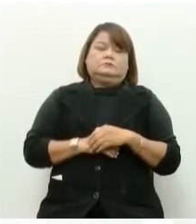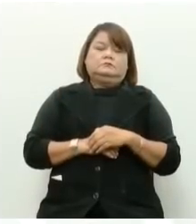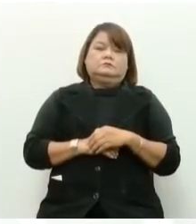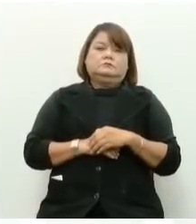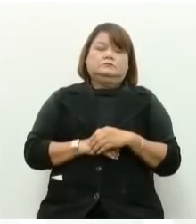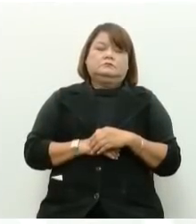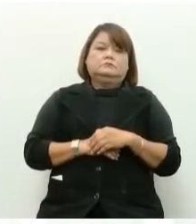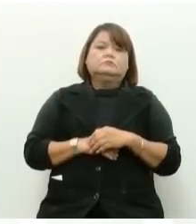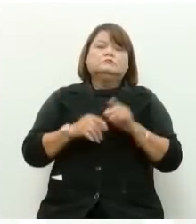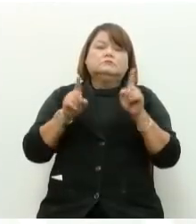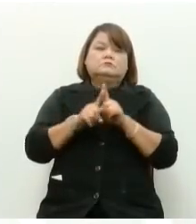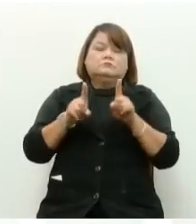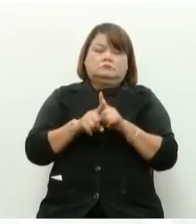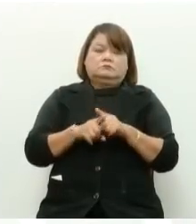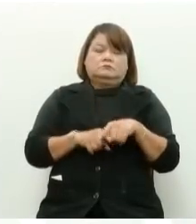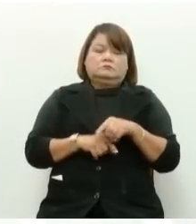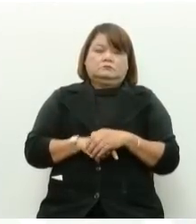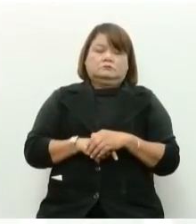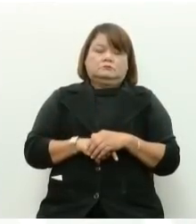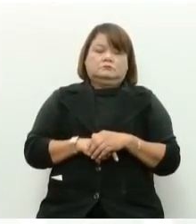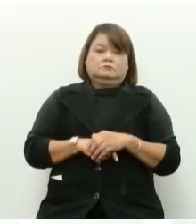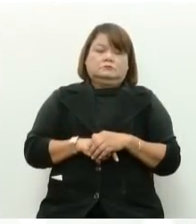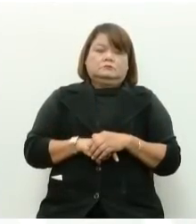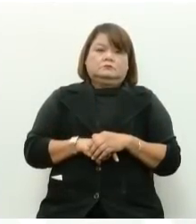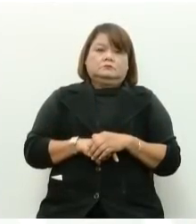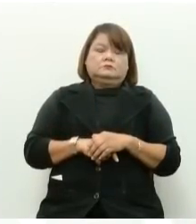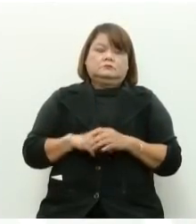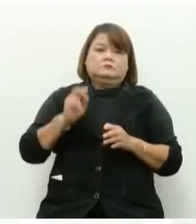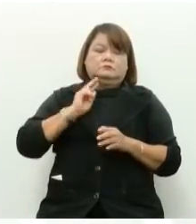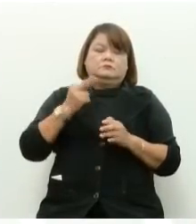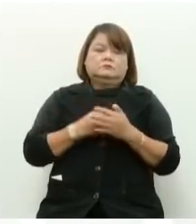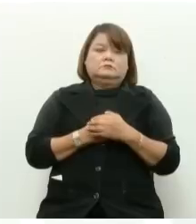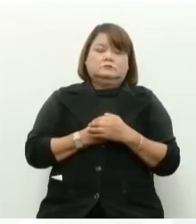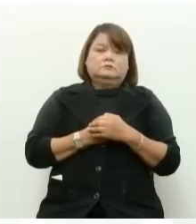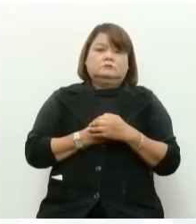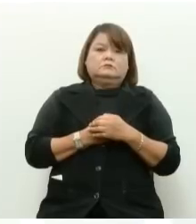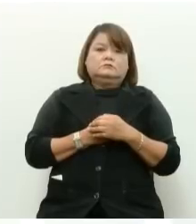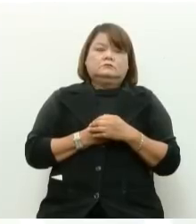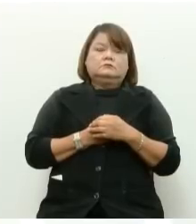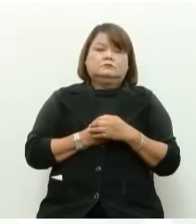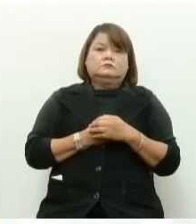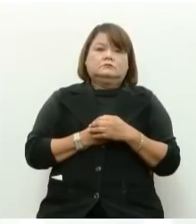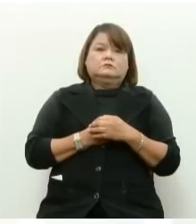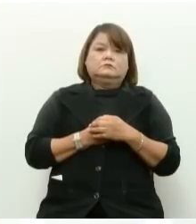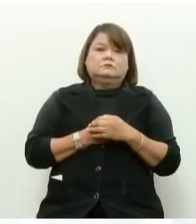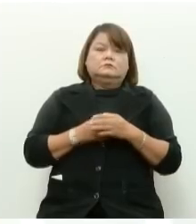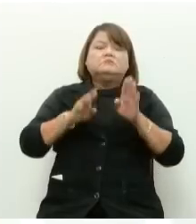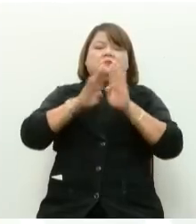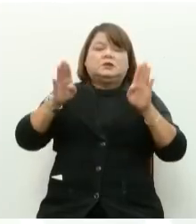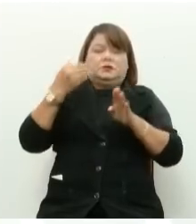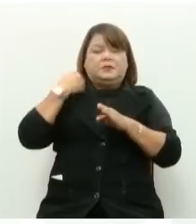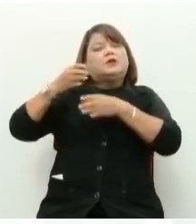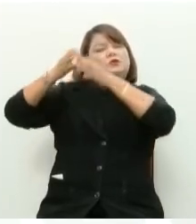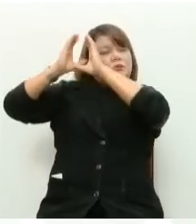ก็เหมือนอย่างที่พอเอกพอวิโรจน์ว่านั่นนะครับเราเป็นเปิดช่องให้มีการทบทวนอยู่นะครับถ้